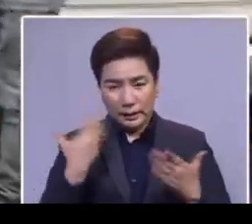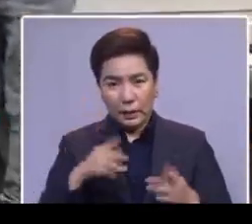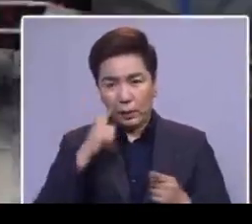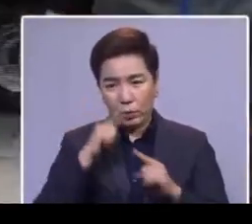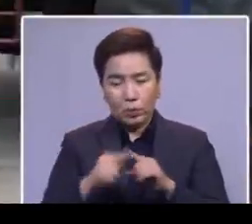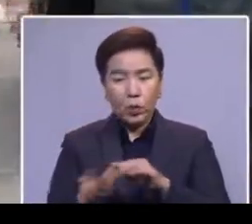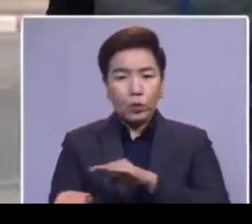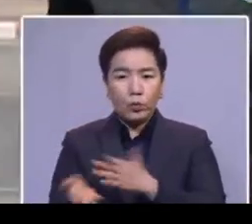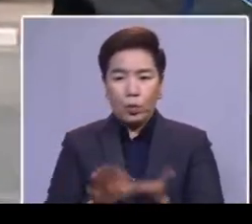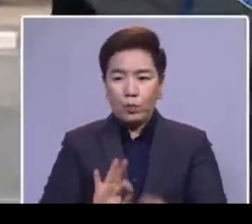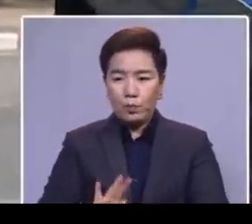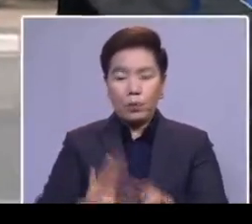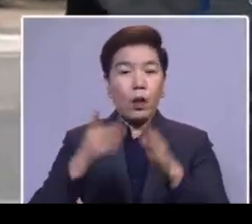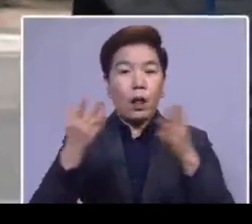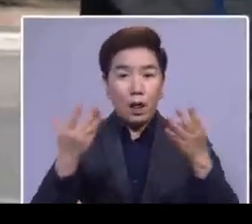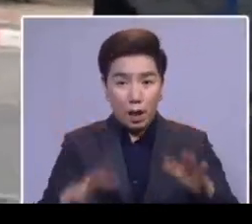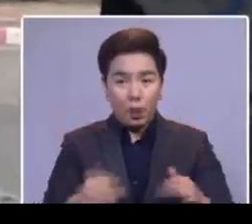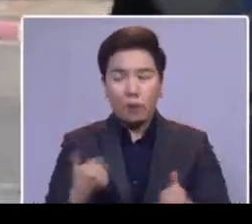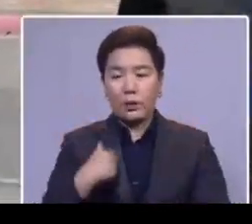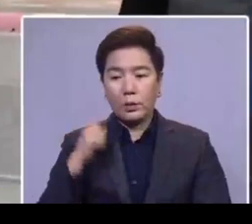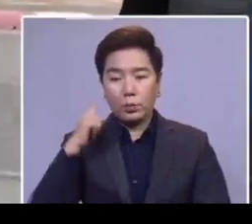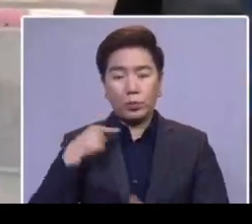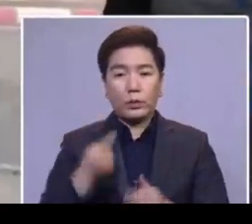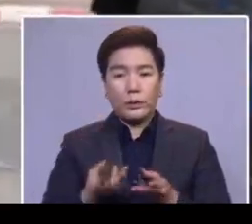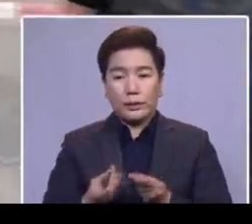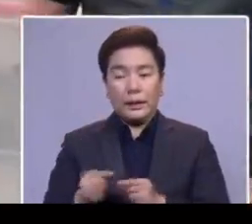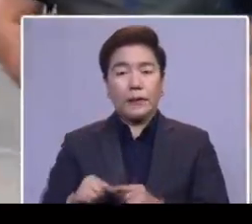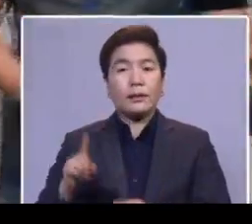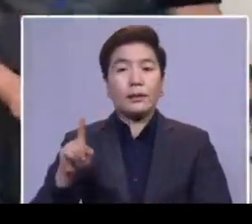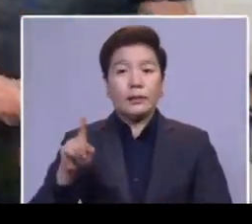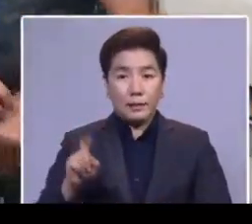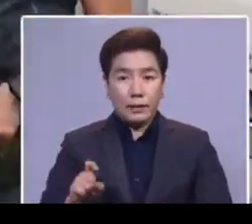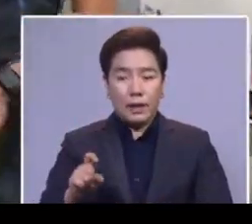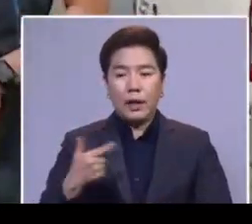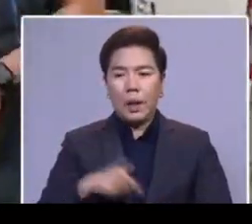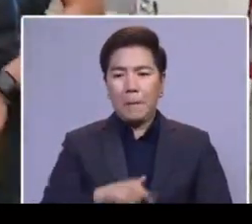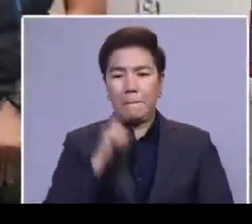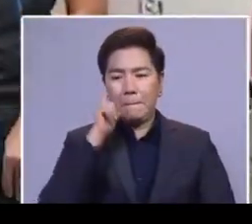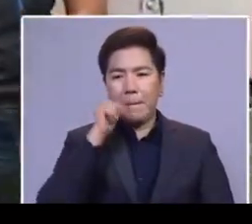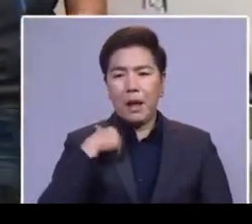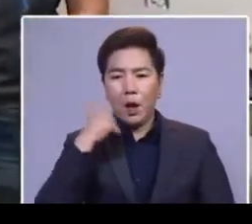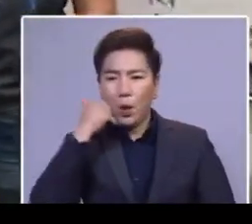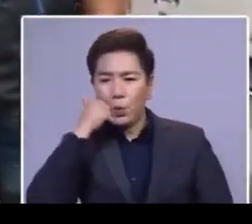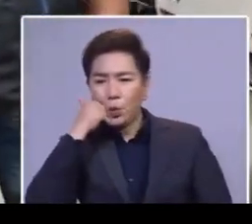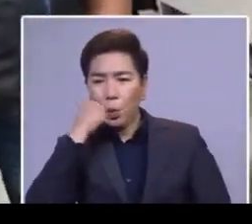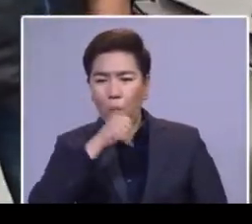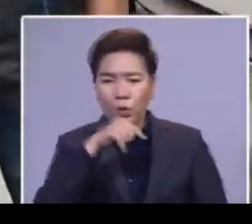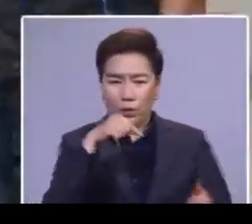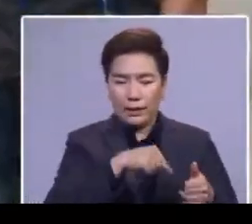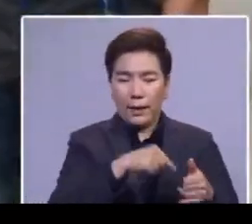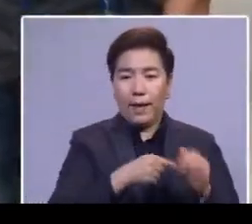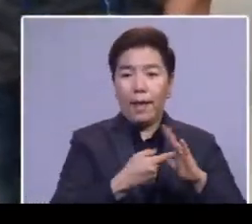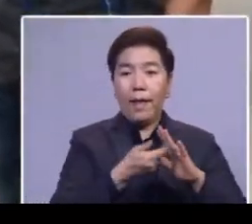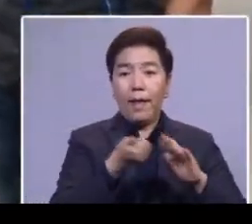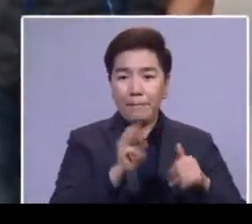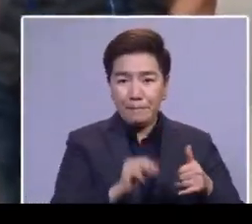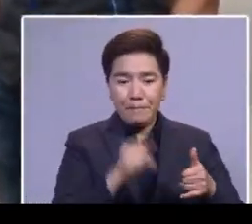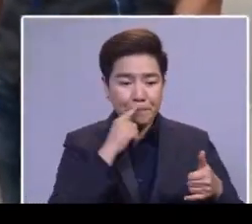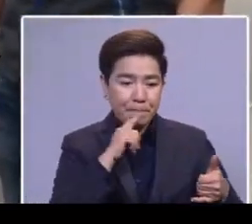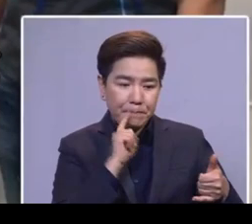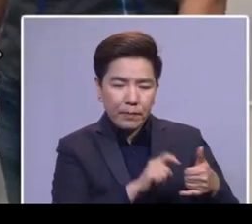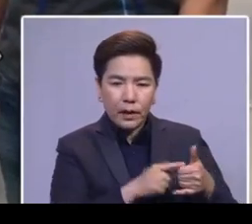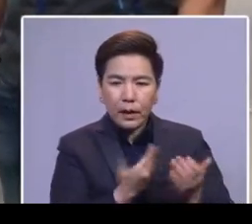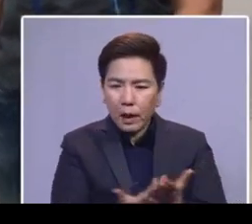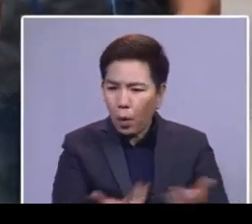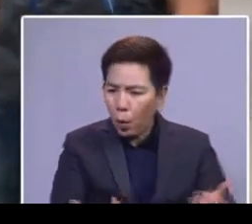จากการฌาปนกิจเสร็จค่ะทรายก็คือเสียชีวิตไปแล้วแต่ว่าทางแอมป์เนี่ยคุณแม่ได้โทรศัพท์ไปหาแอมนะคะสอบถามเกี่ยว